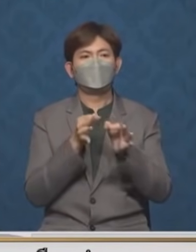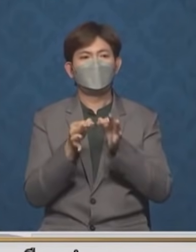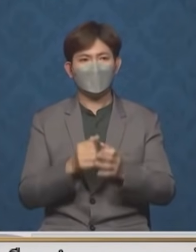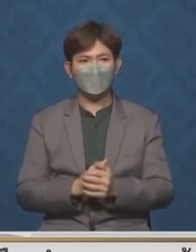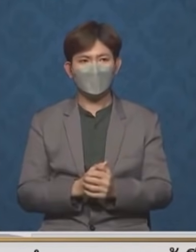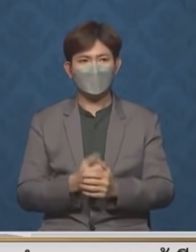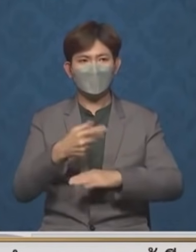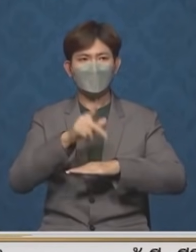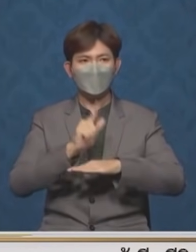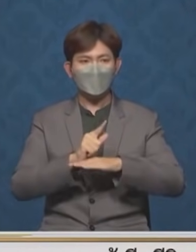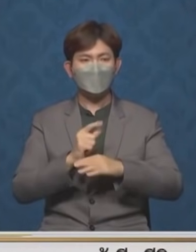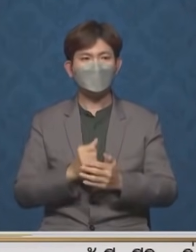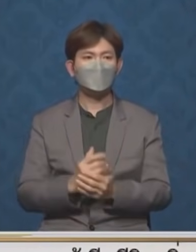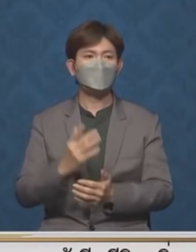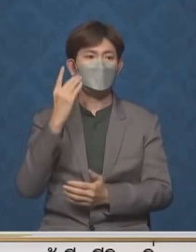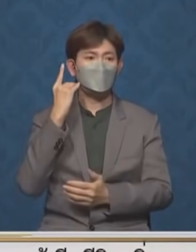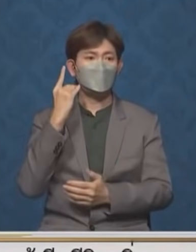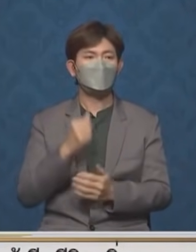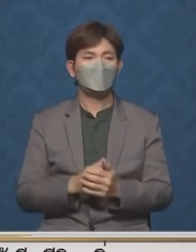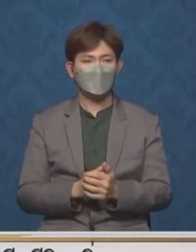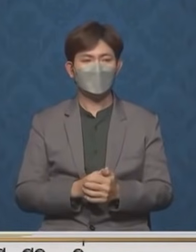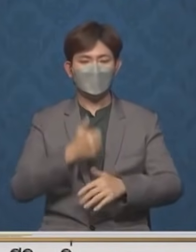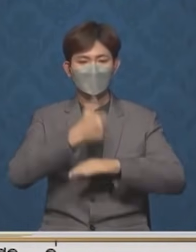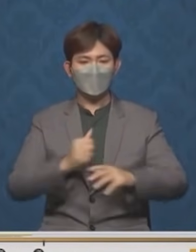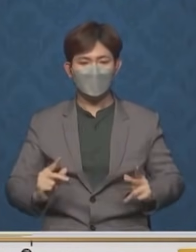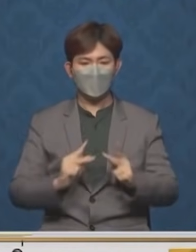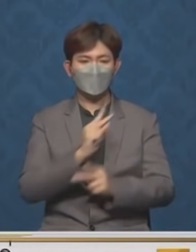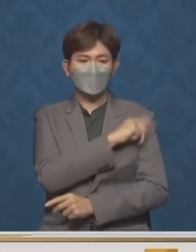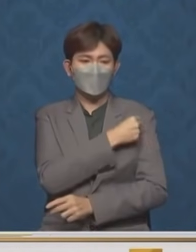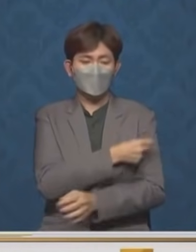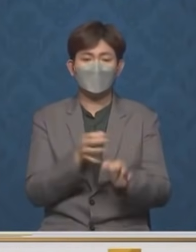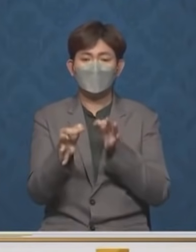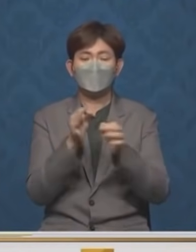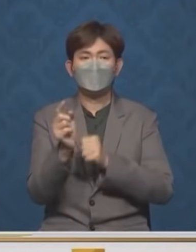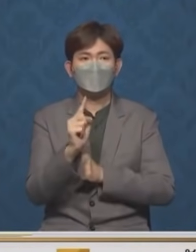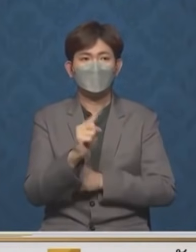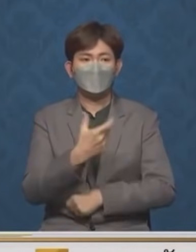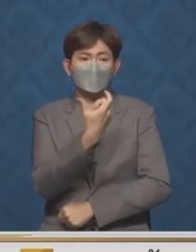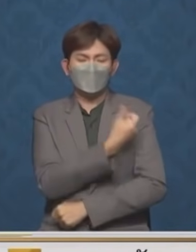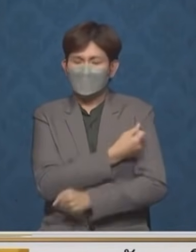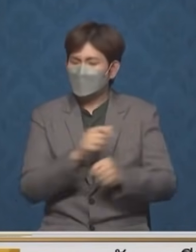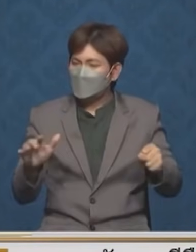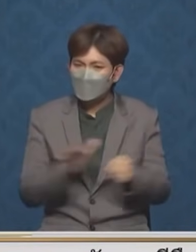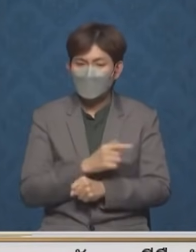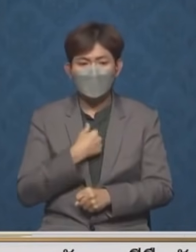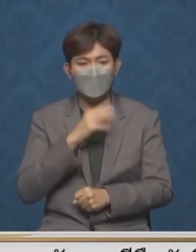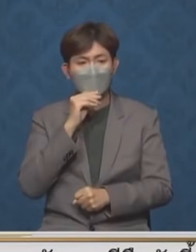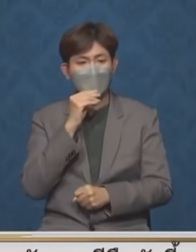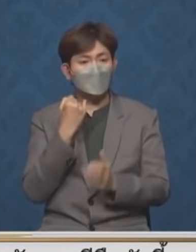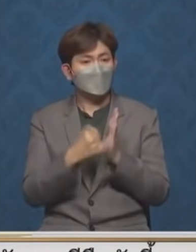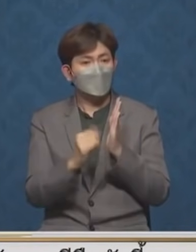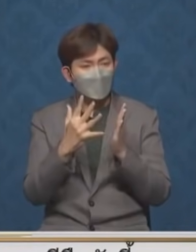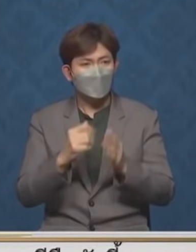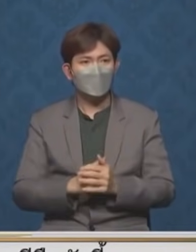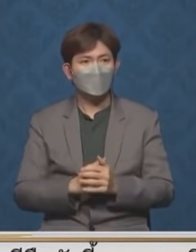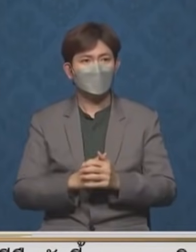ท่านประธานที่เคารพครับเมื่อวานนี้นายอนุทินชาญวีรกูลชี้แจงไว้ว่ายังไงครับท่านบอกว่าวัคซีนเต็มแขนเนี่ยท่านไม่ได้ผิดคำพูดท่